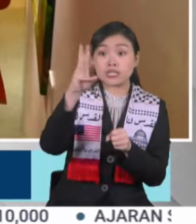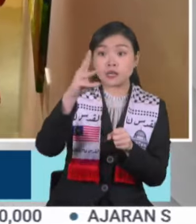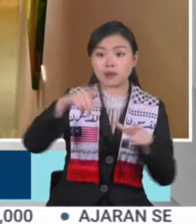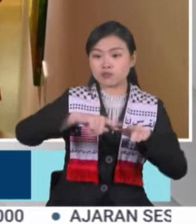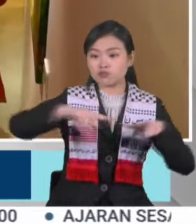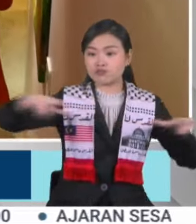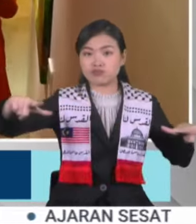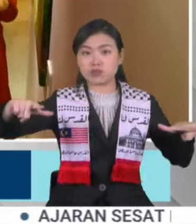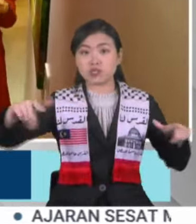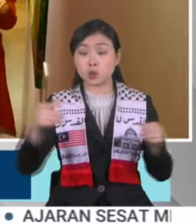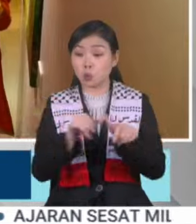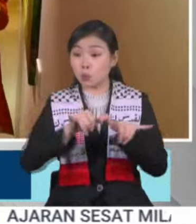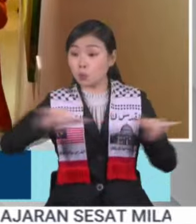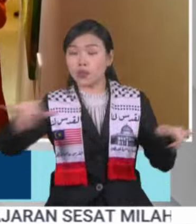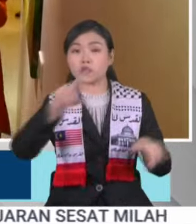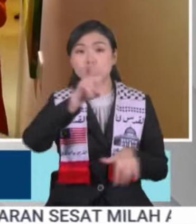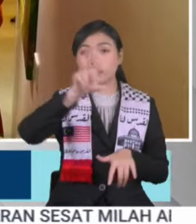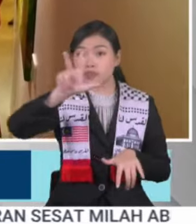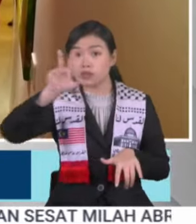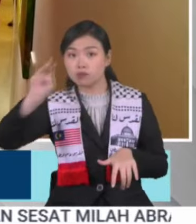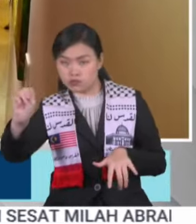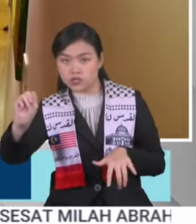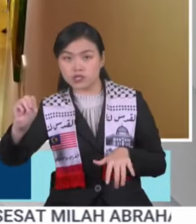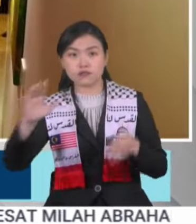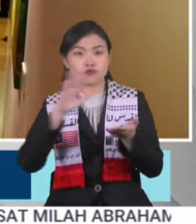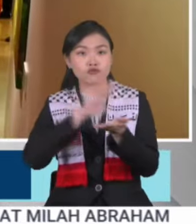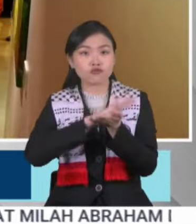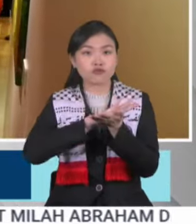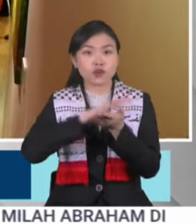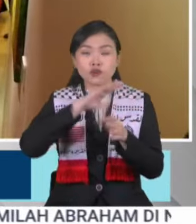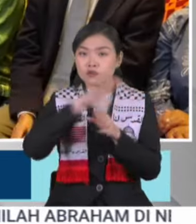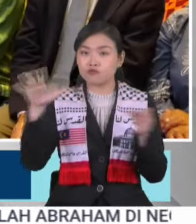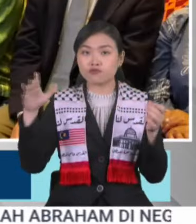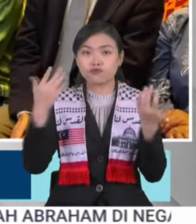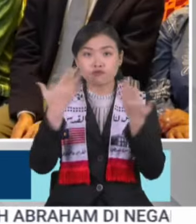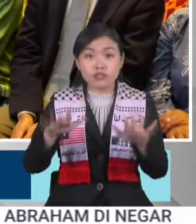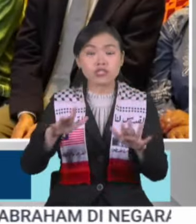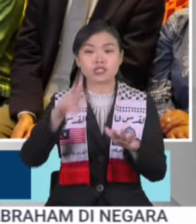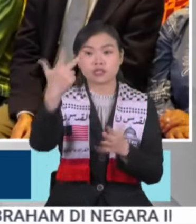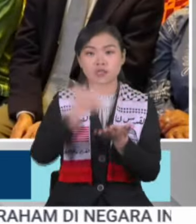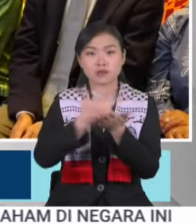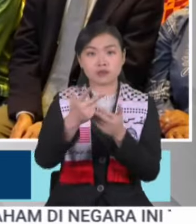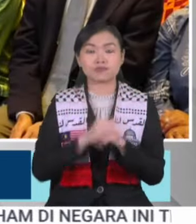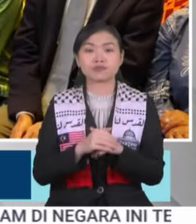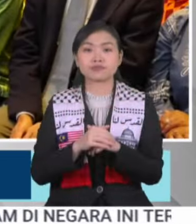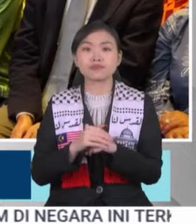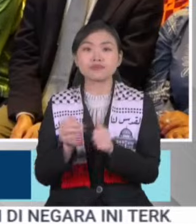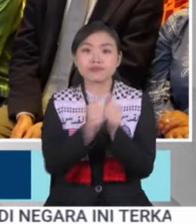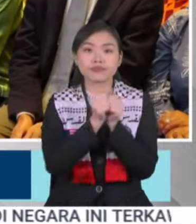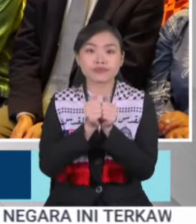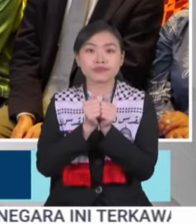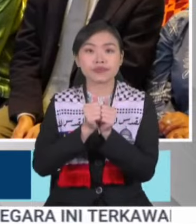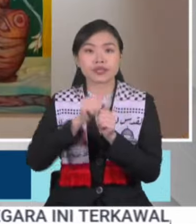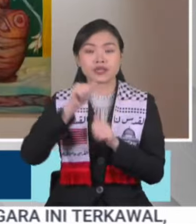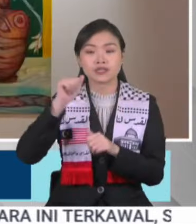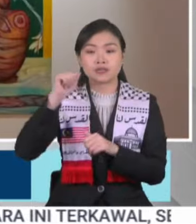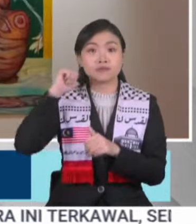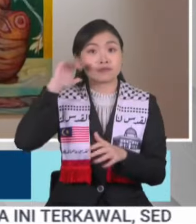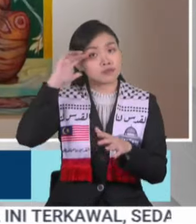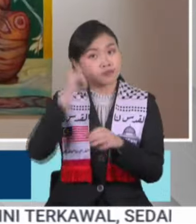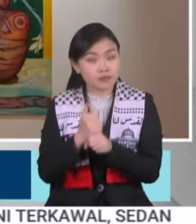lebar keseluruhan 23 meter persegi itu siap dalam tempoh 3 minggu. Ia merupakan inisiatif bersama Amanah Raya Berhad